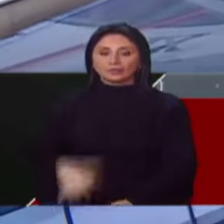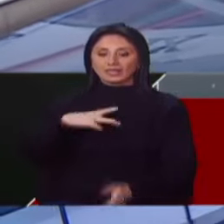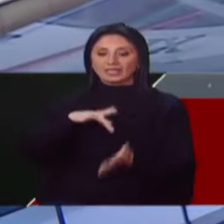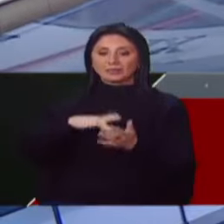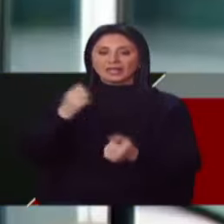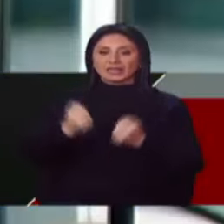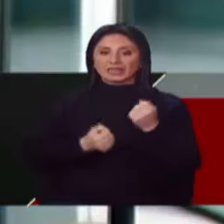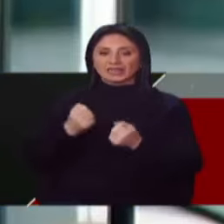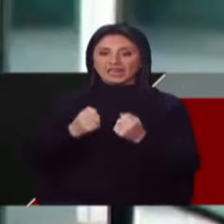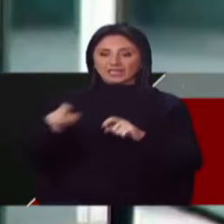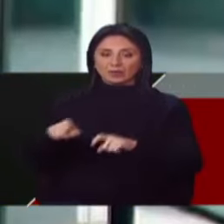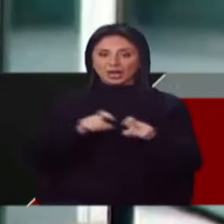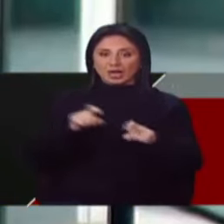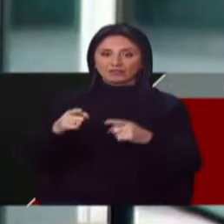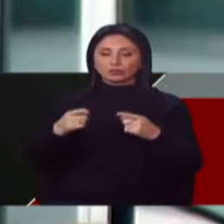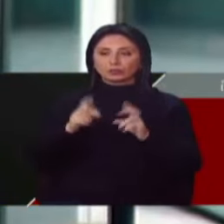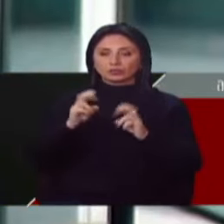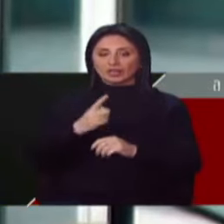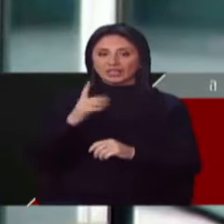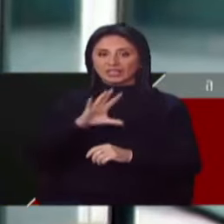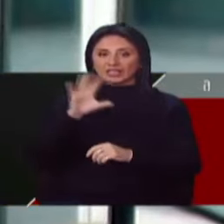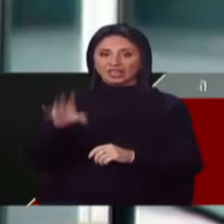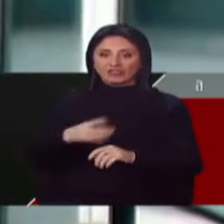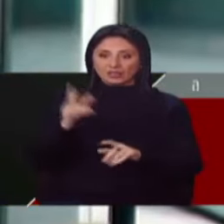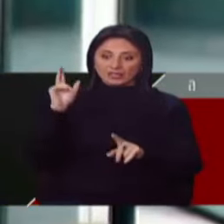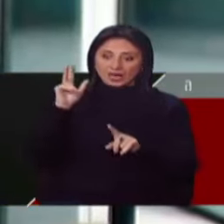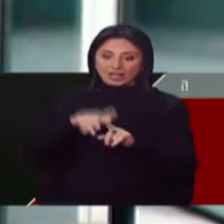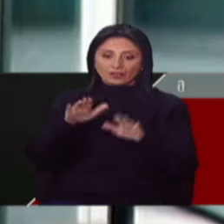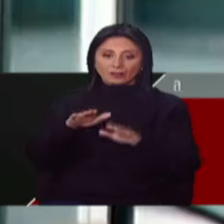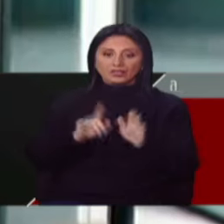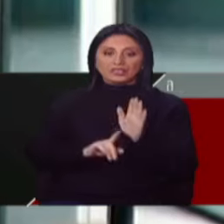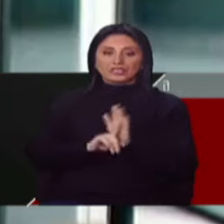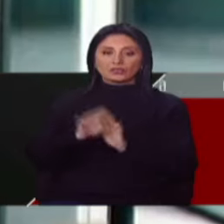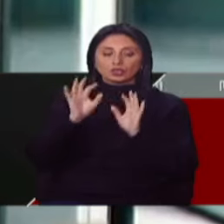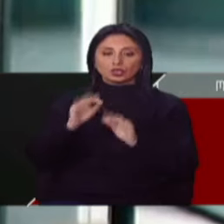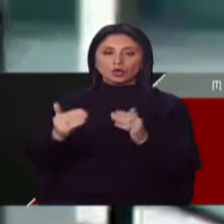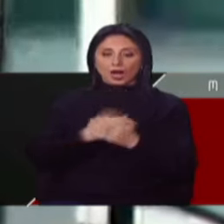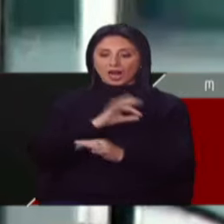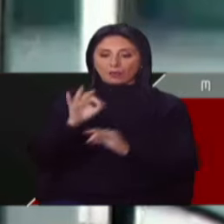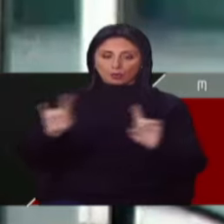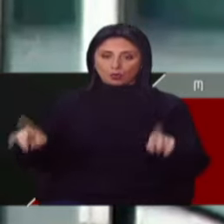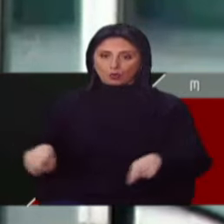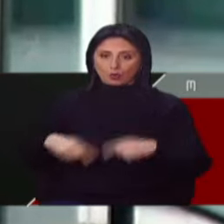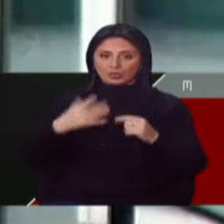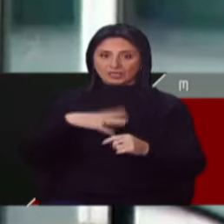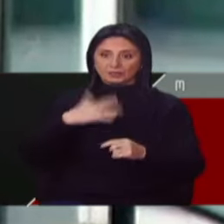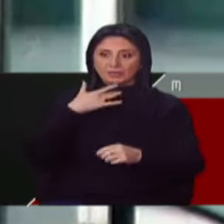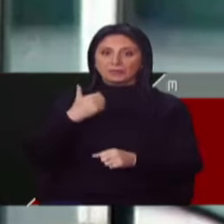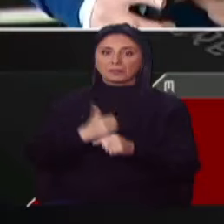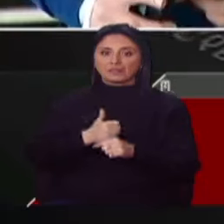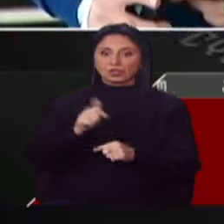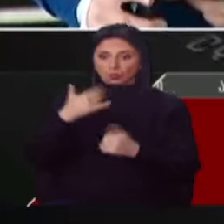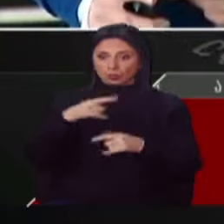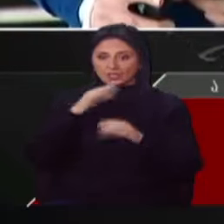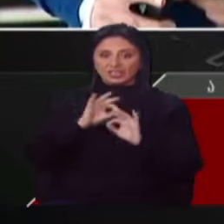Și transportis gada adgilebis kutkhit, ert-ert qvelaze gadatvirtul adgilze iqebs. Zoret akhali proyektis ganxortsielebas Tbilisis meria, rogoc